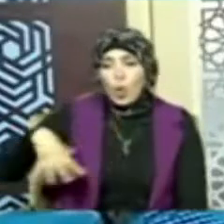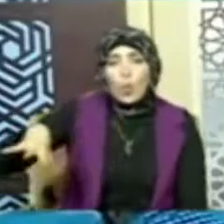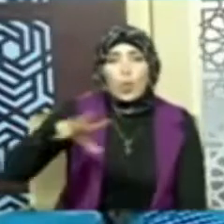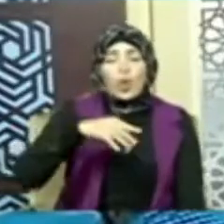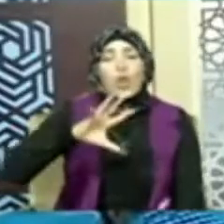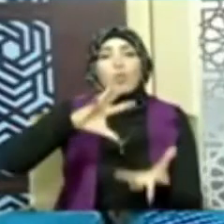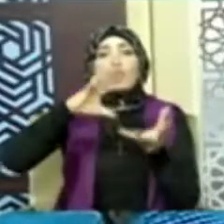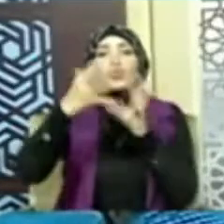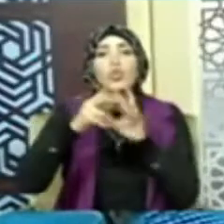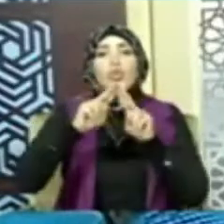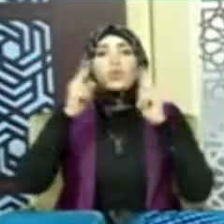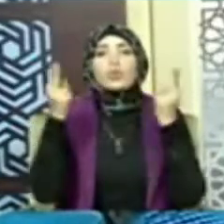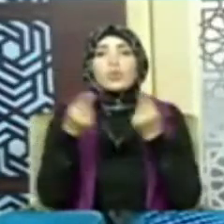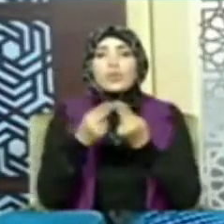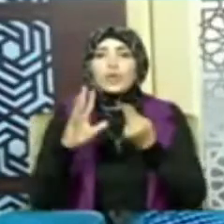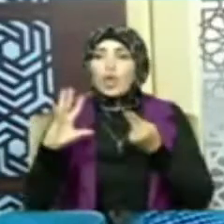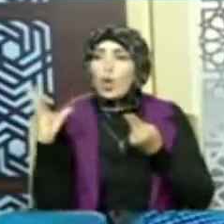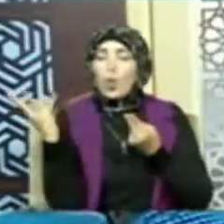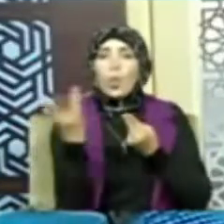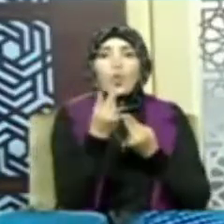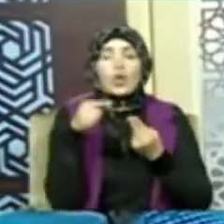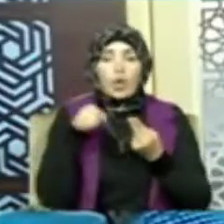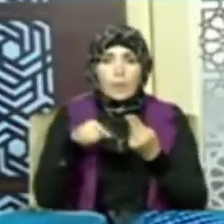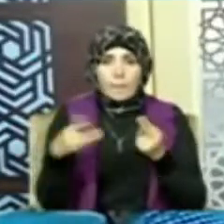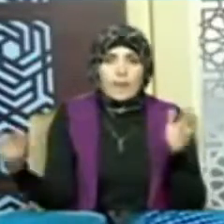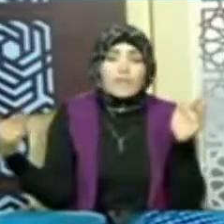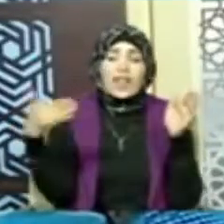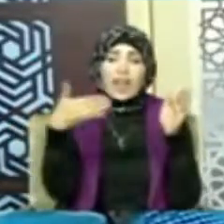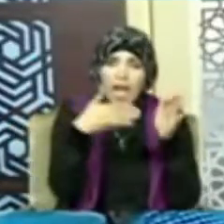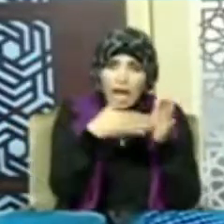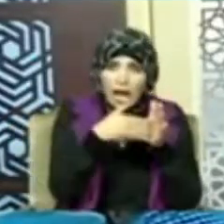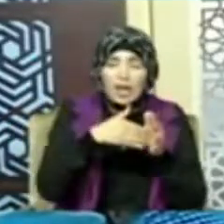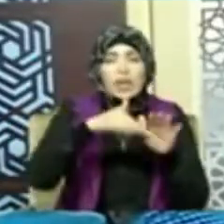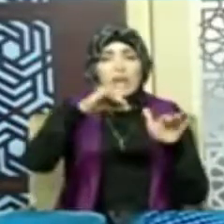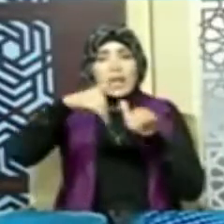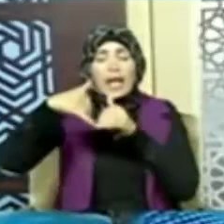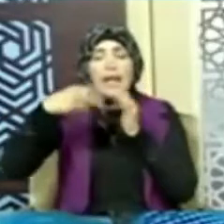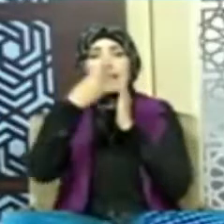الدنيا، وأن مردنا إلى الله،